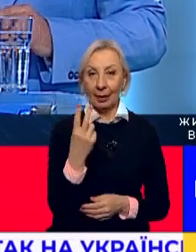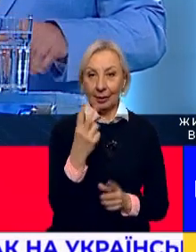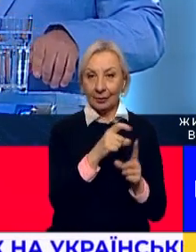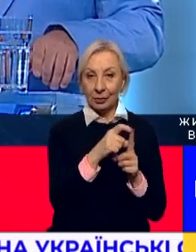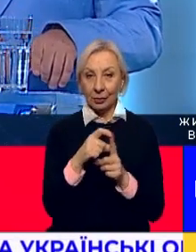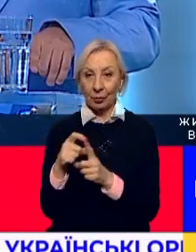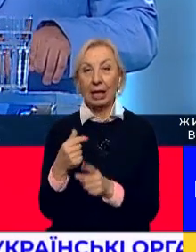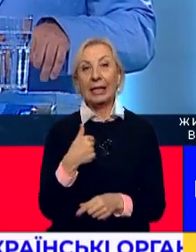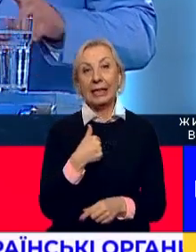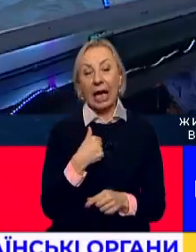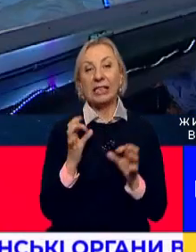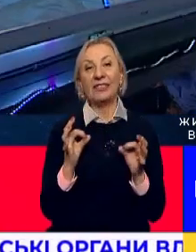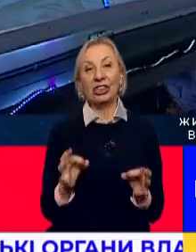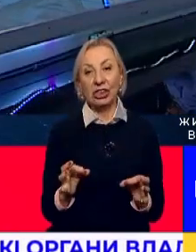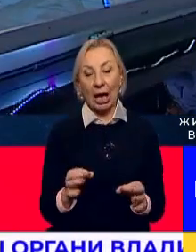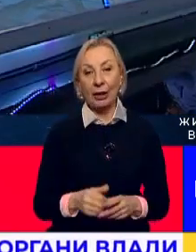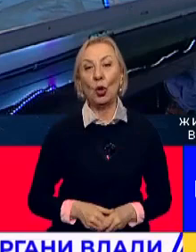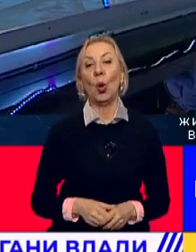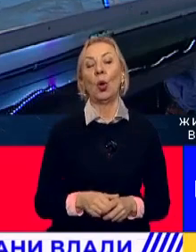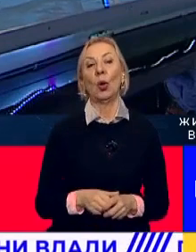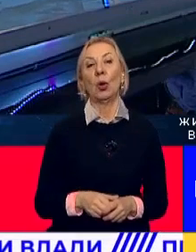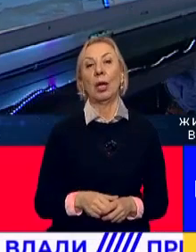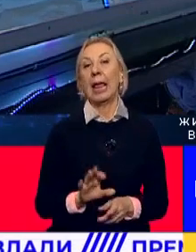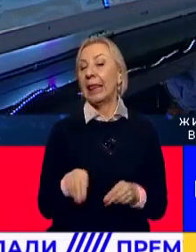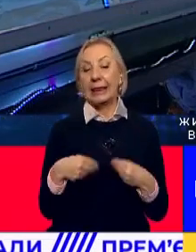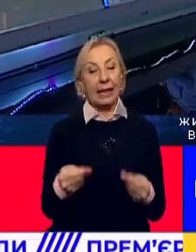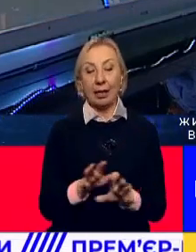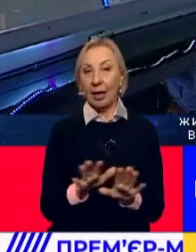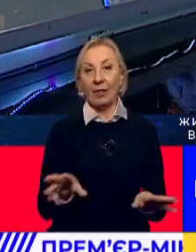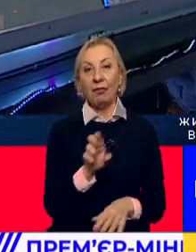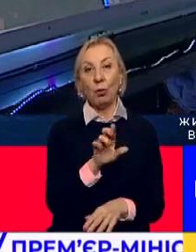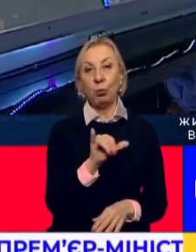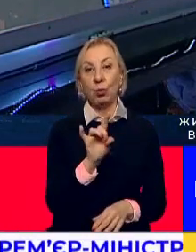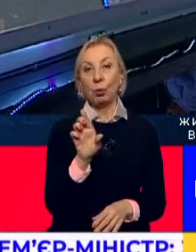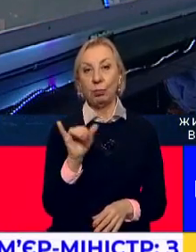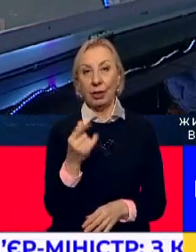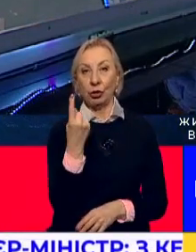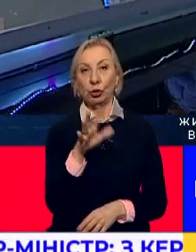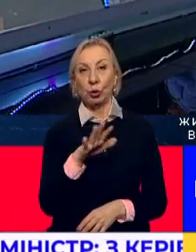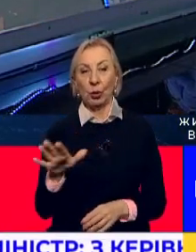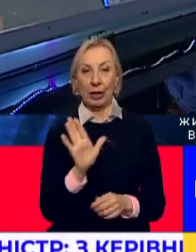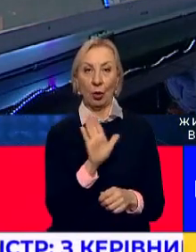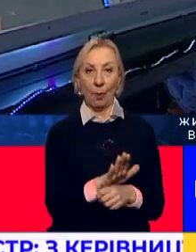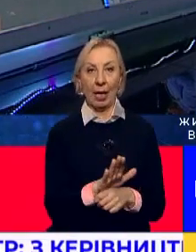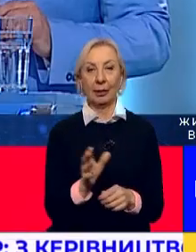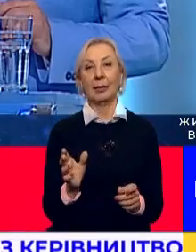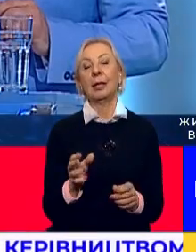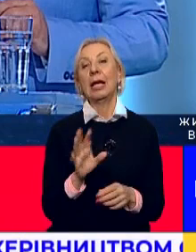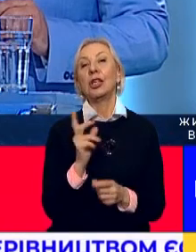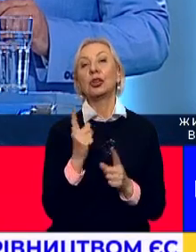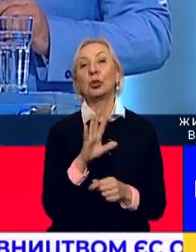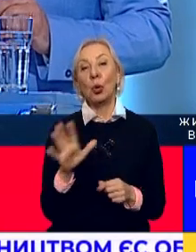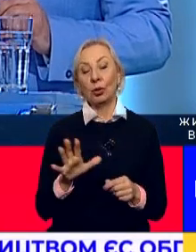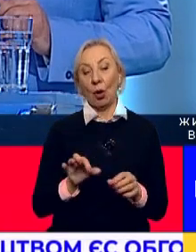строчки. Я, звичайно, каже Андрій Єрмак, я, звичайно, не давав Бурбі жодних команд. Підкреслю, жодної санкціонованої операції, про